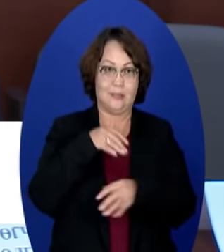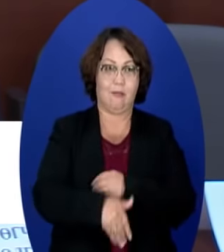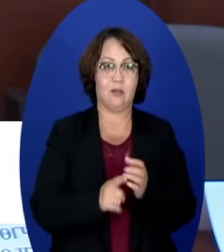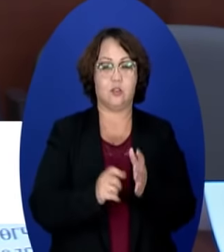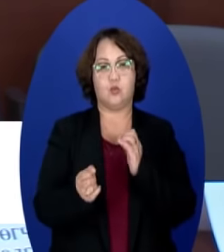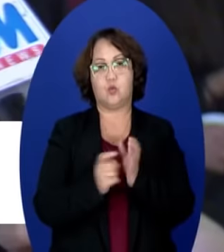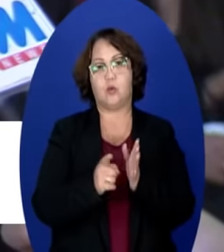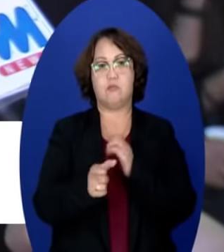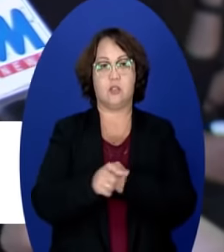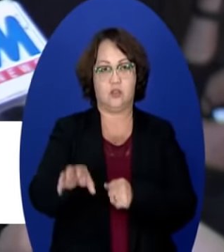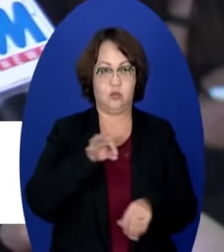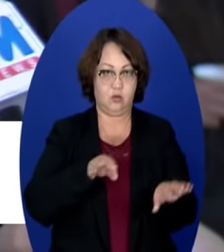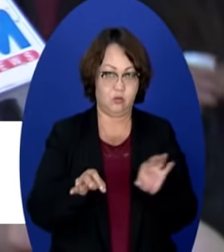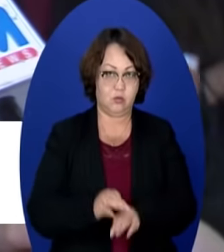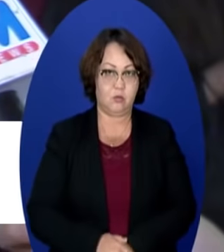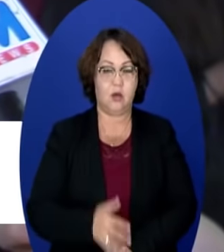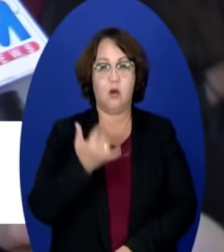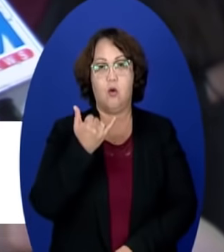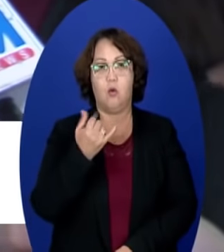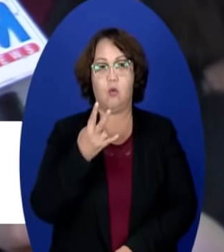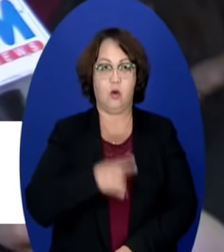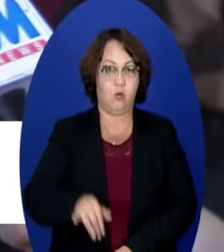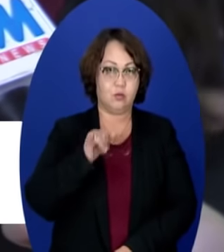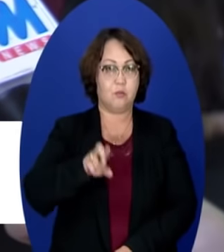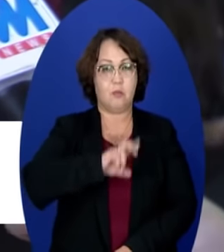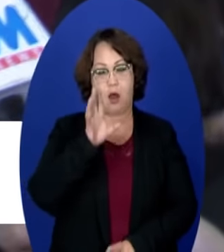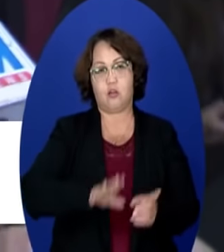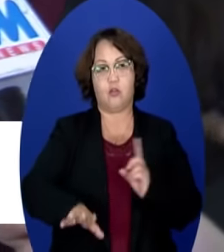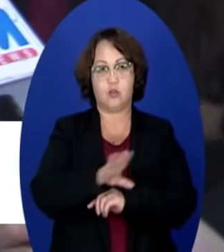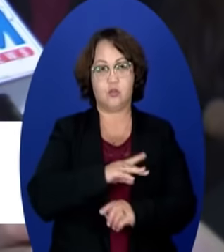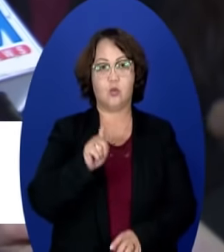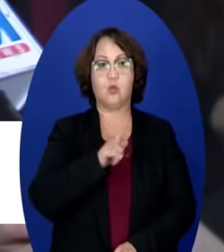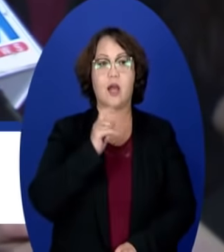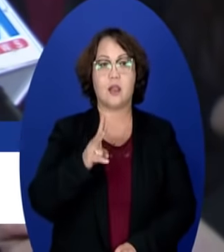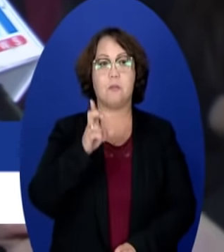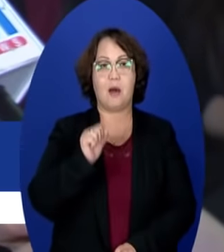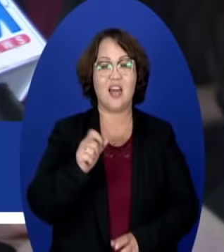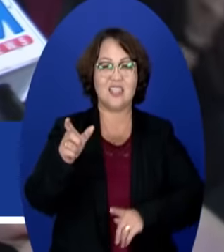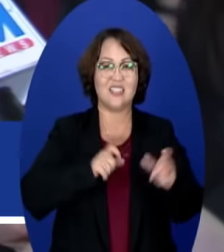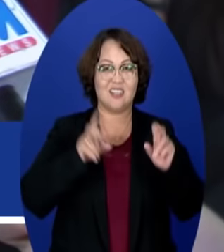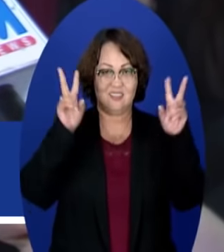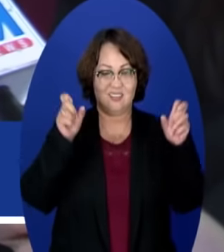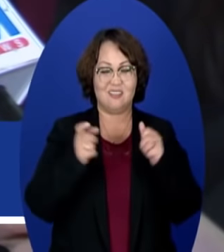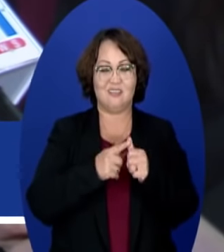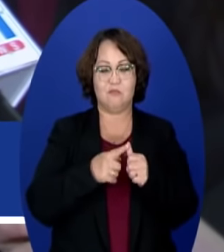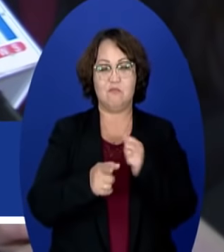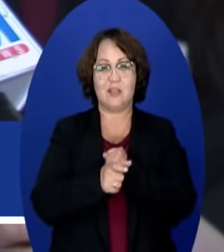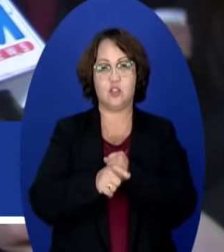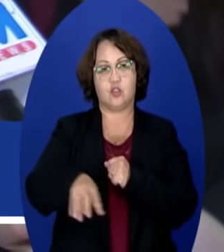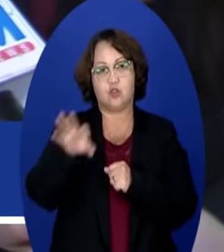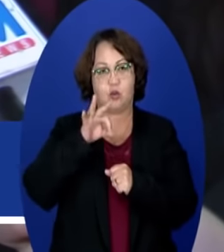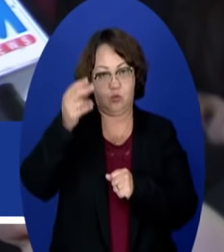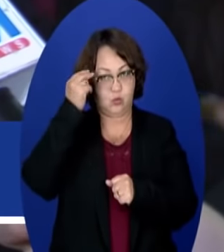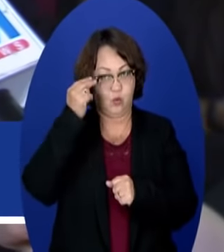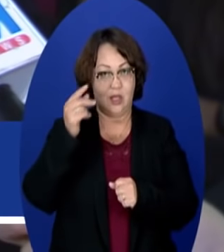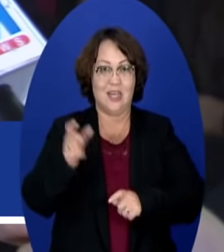сонгожээ. Өнгөр улсад би болохоор байгаль орчин хүрээлэн бие эдийн засаг гэдэг чиглэлийг сонгож суралцж байгаа. Яг эдийн засгийн